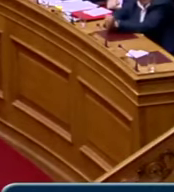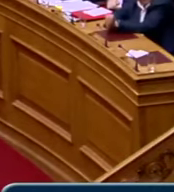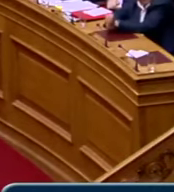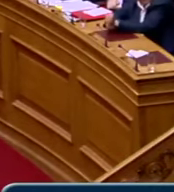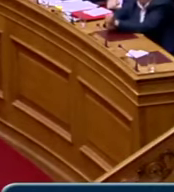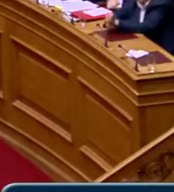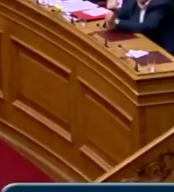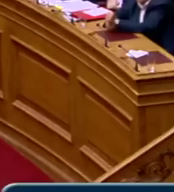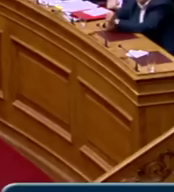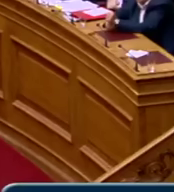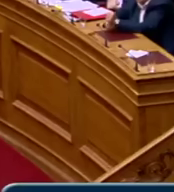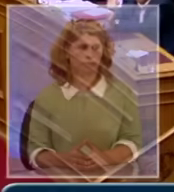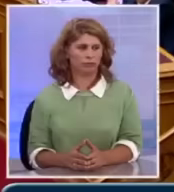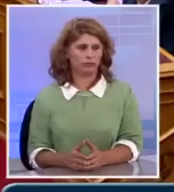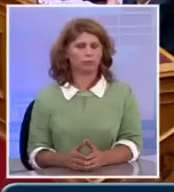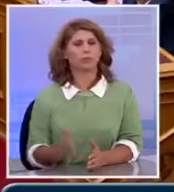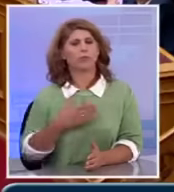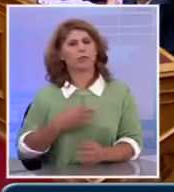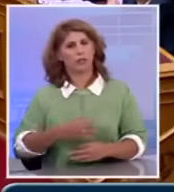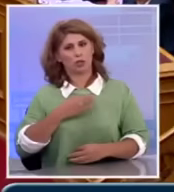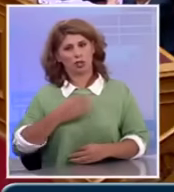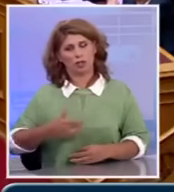λόγο ευχαριστώ κύριε